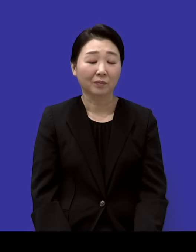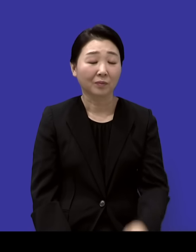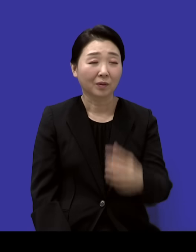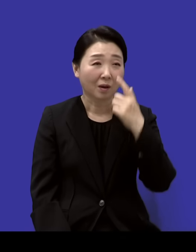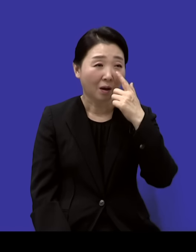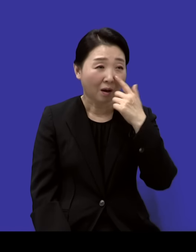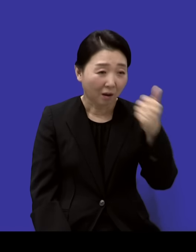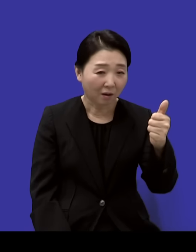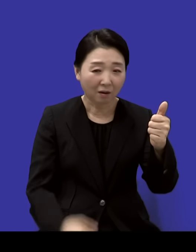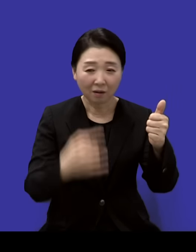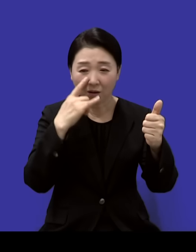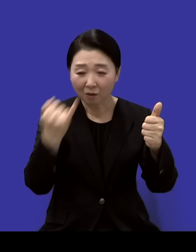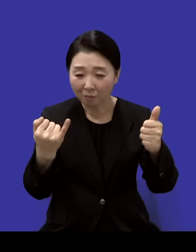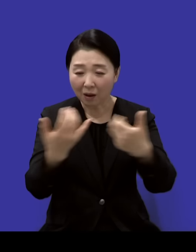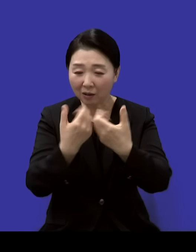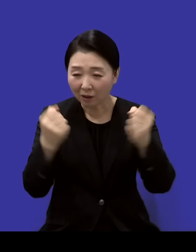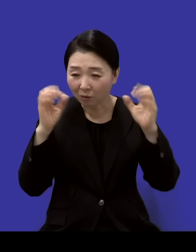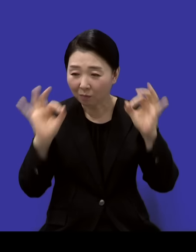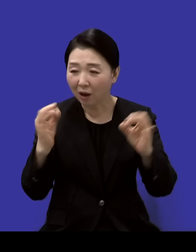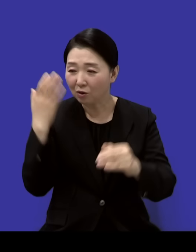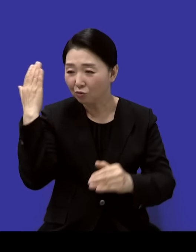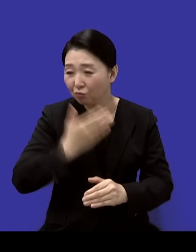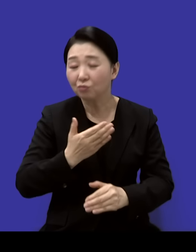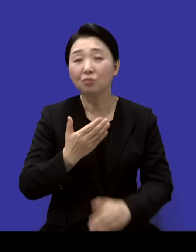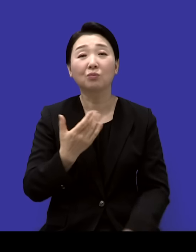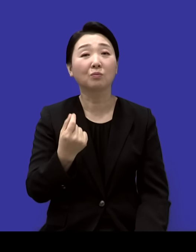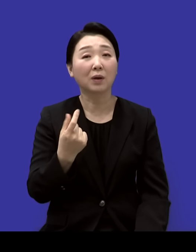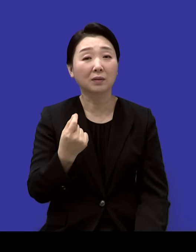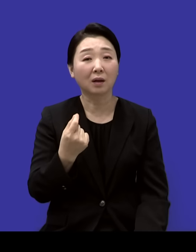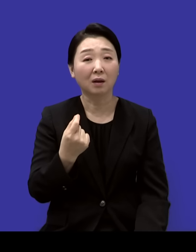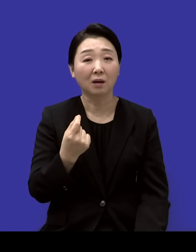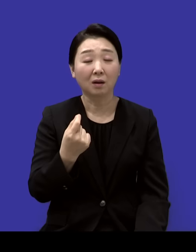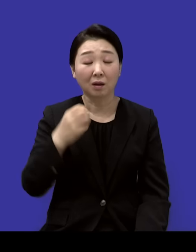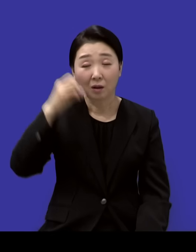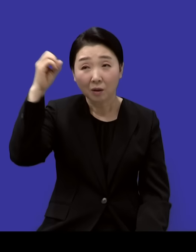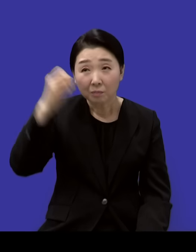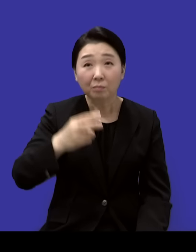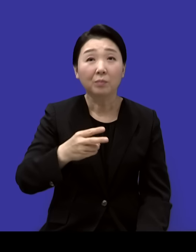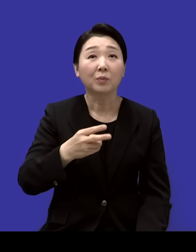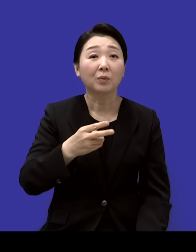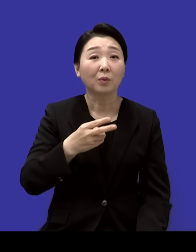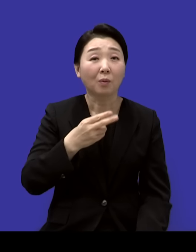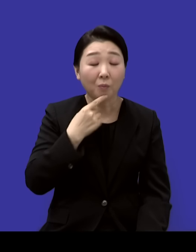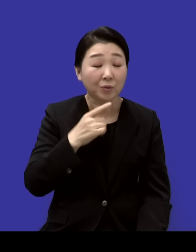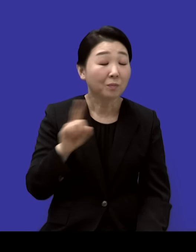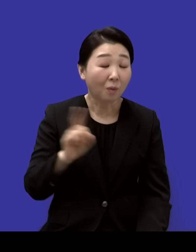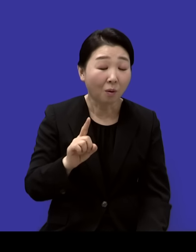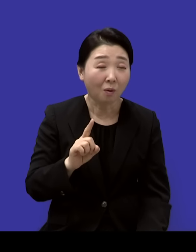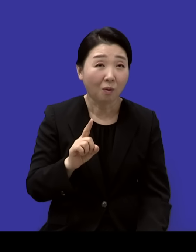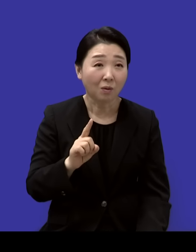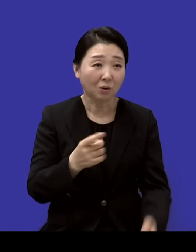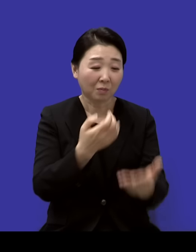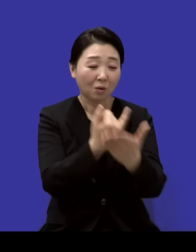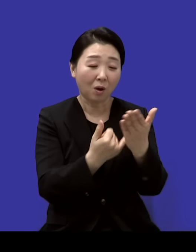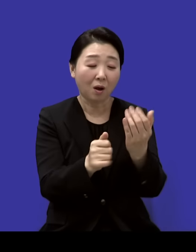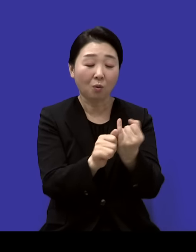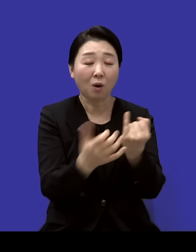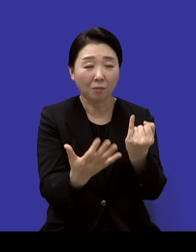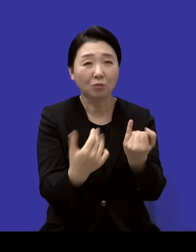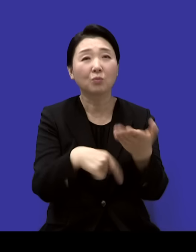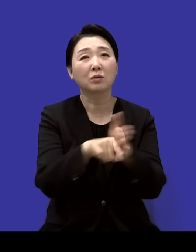너무나 순수하고 빛도 없이 이름도 없이 정말 고아와 과부를 향한 순수한 목회를 하시는 분이거든요. 지금도 네. 저희 교회는 100명이 넘지 않아요.